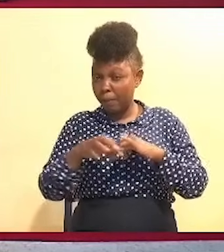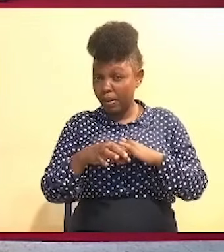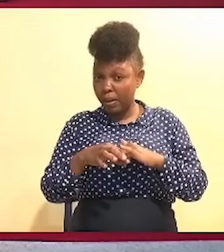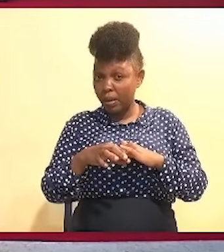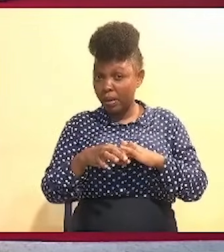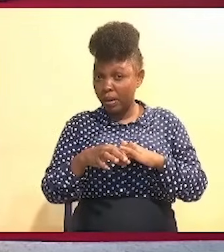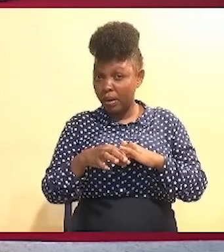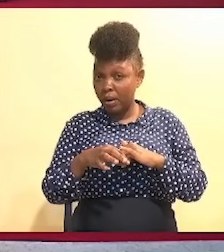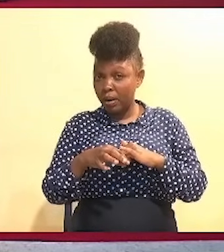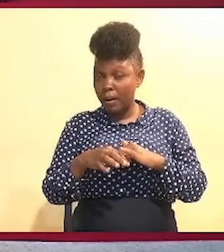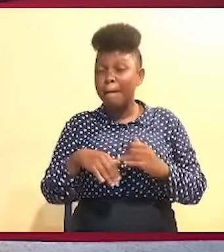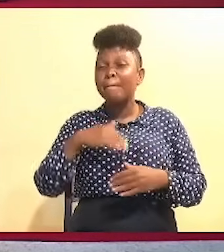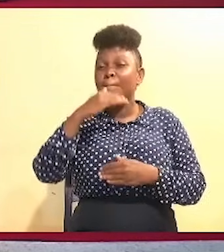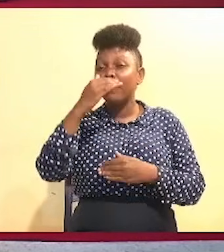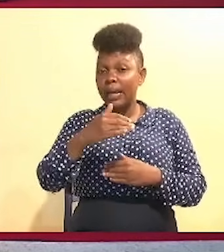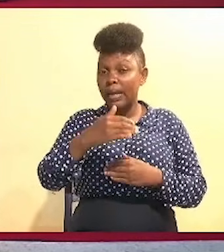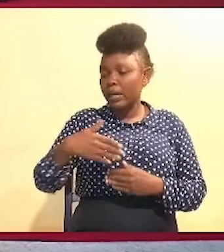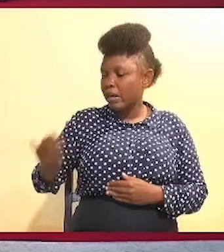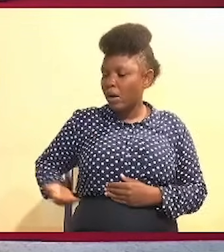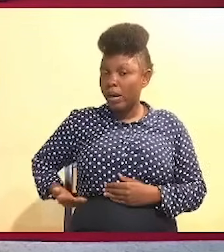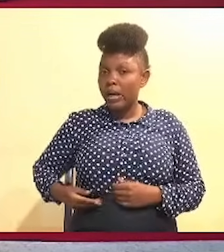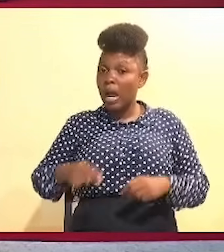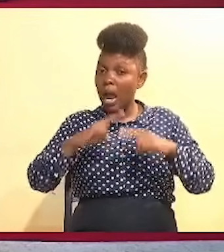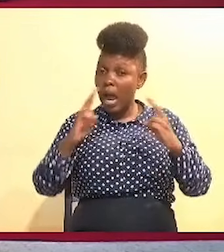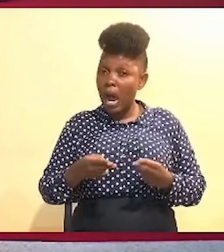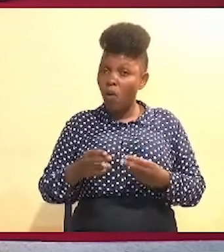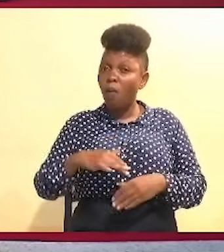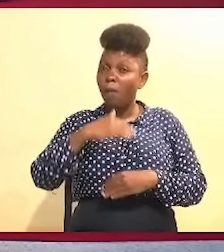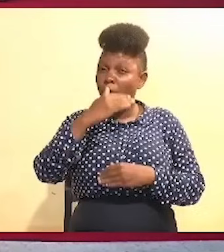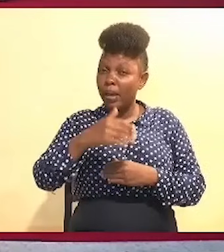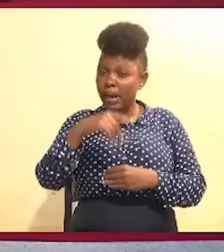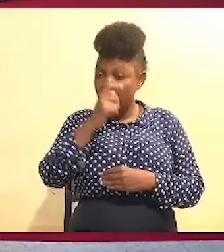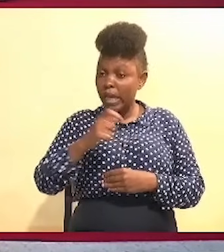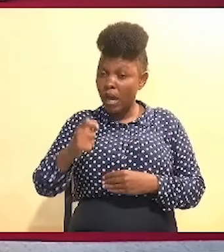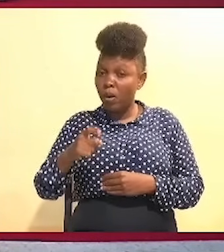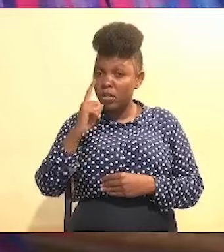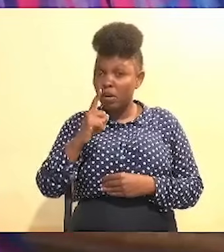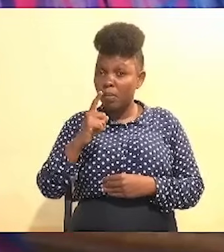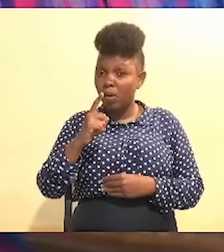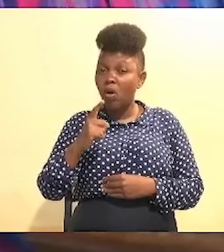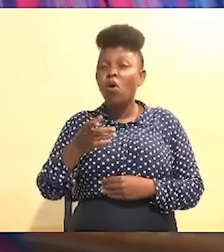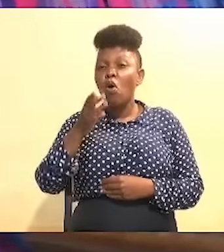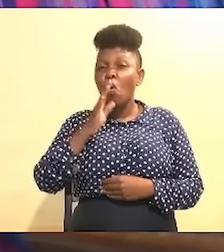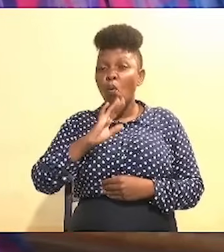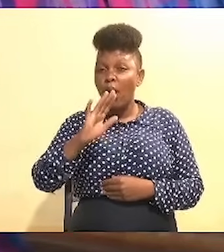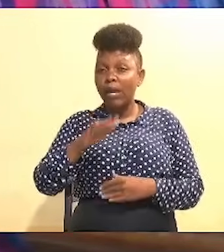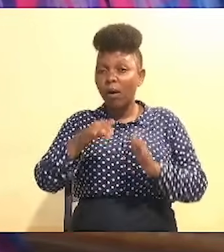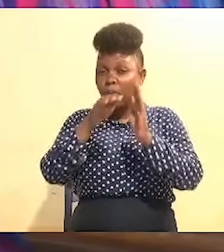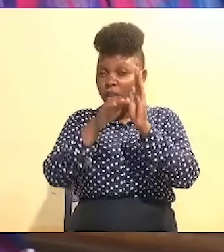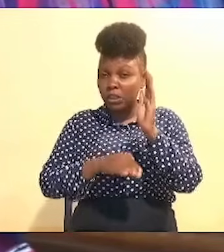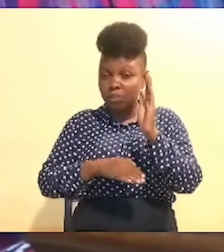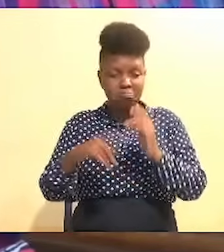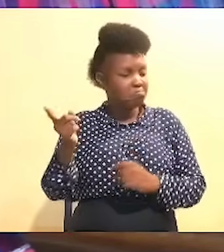mbele ya wageni au mbele ya watu ambao kwake wako chini kilevo. Hata isahau